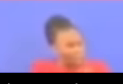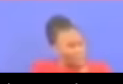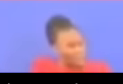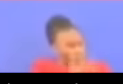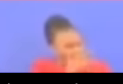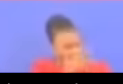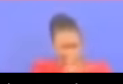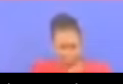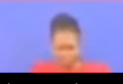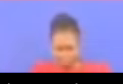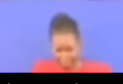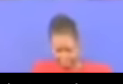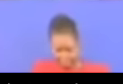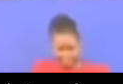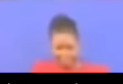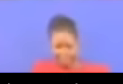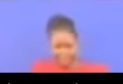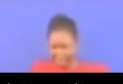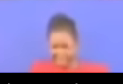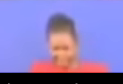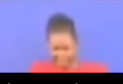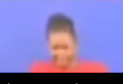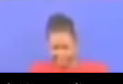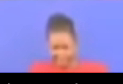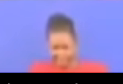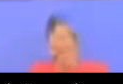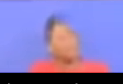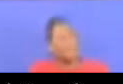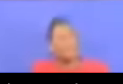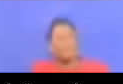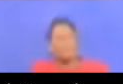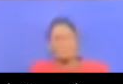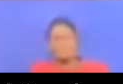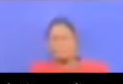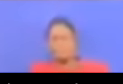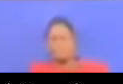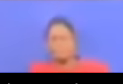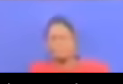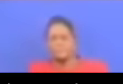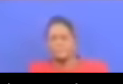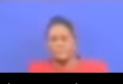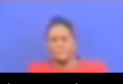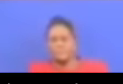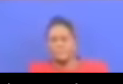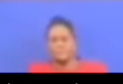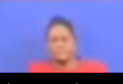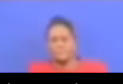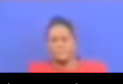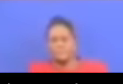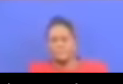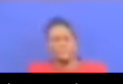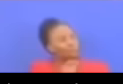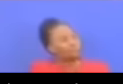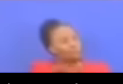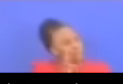kuna kuna kitu gani jamani taarifa mheshimiwa mheshimiwa msukuma naangu kuna taarifa mbili unataka kupewa na muda